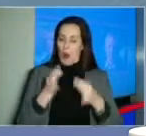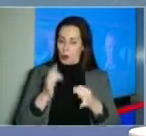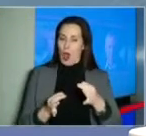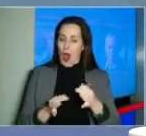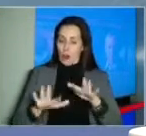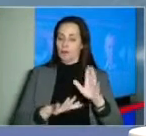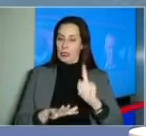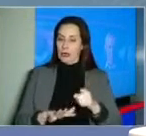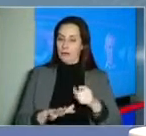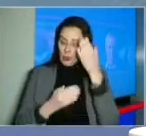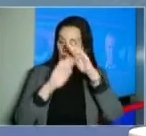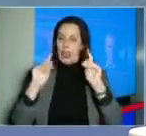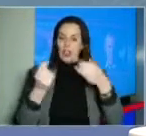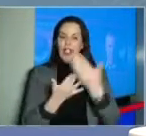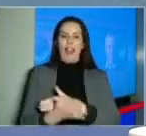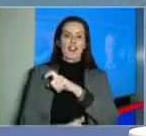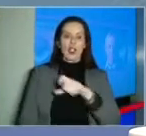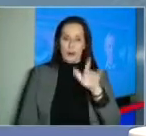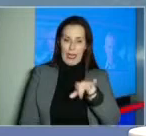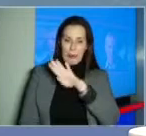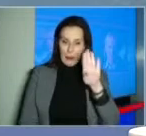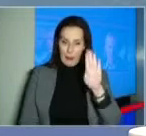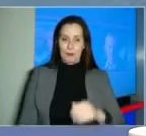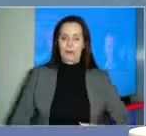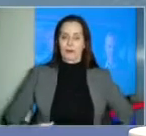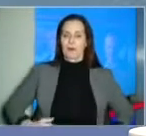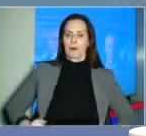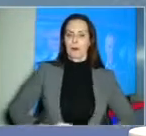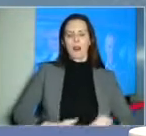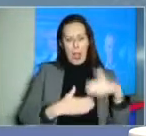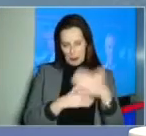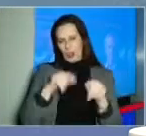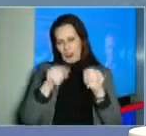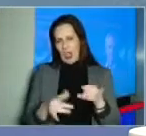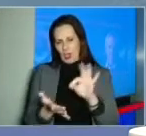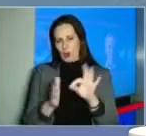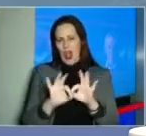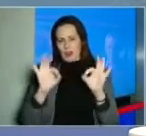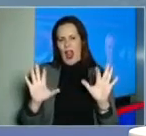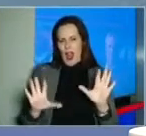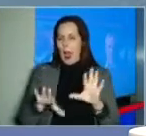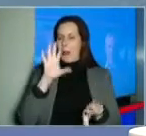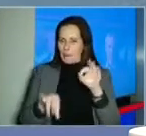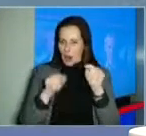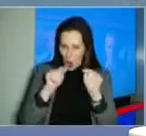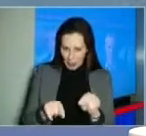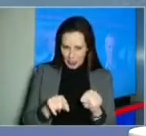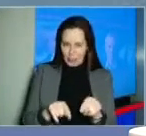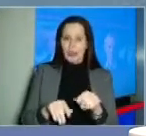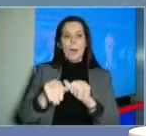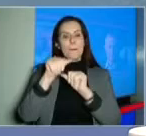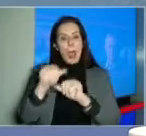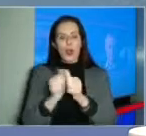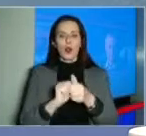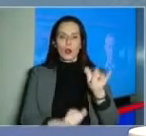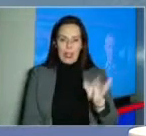לממשלה כנראה יודיע על הגשת כתב אישום נגד נתניהו. בסוף נגיע לנקודת ההתחלה, הבחירות האלה הן בעד